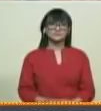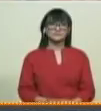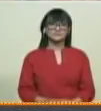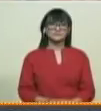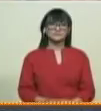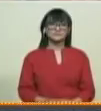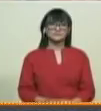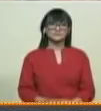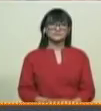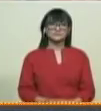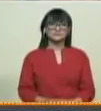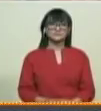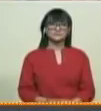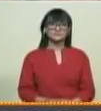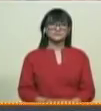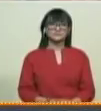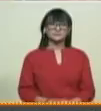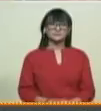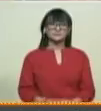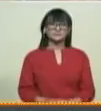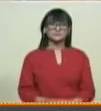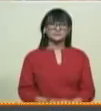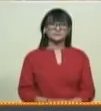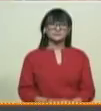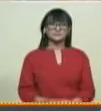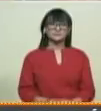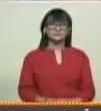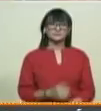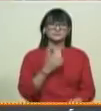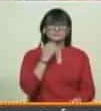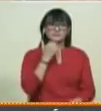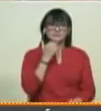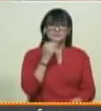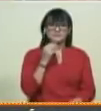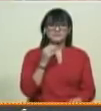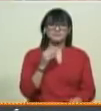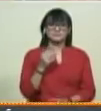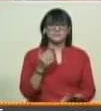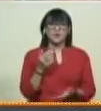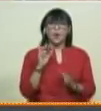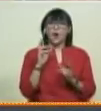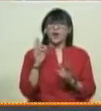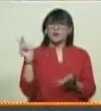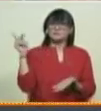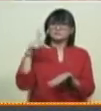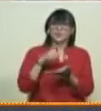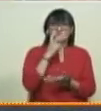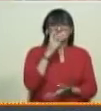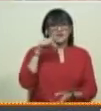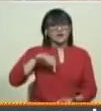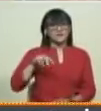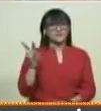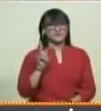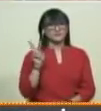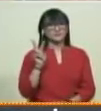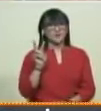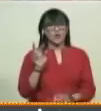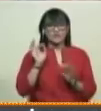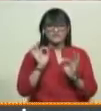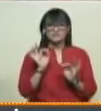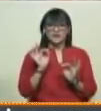olduğunu da belirtmek istiyorum. Así que muy pronto espero recibirlo usted en Venezuela en su visita